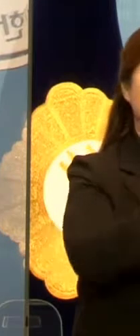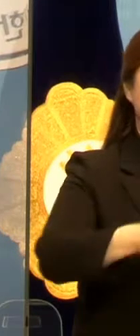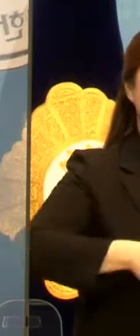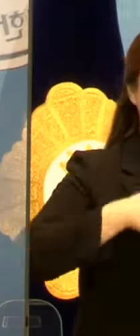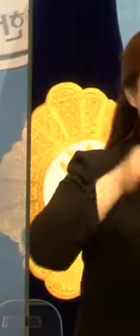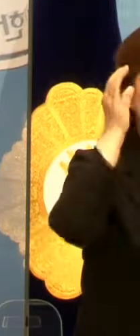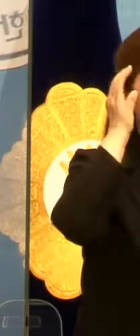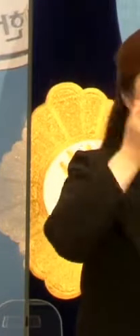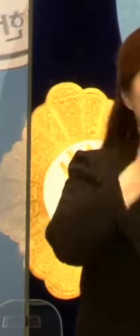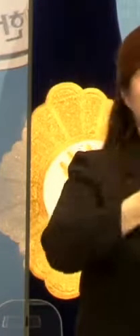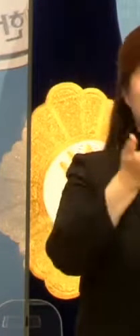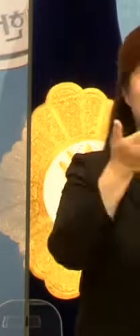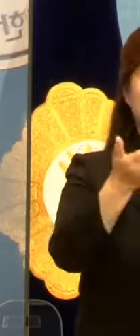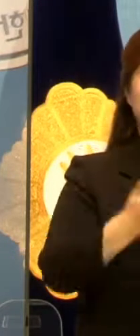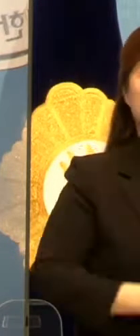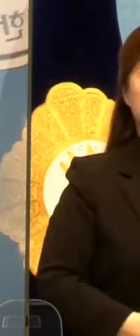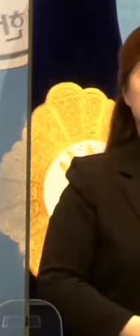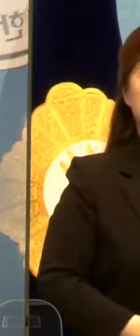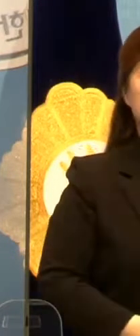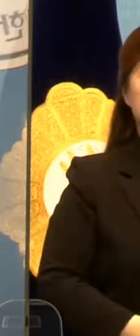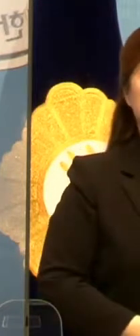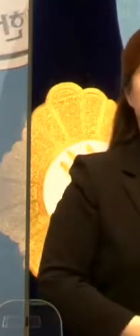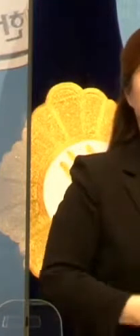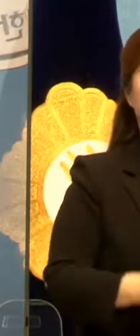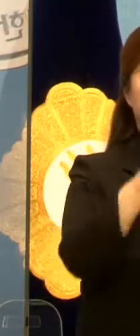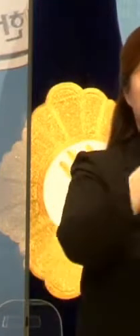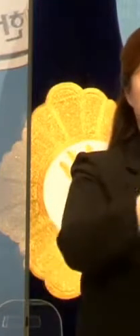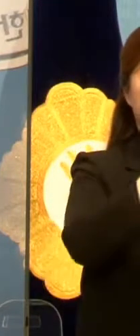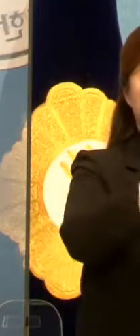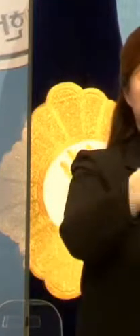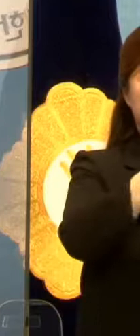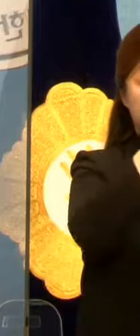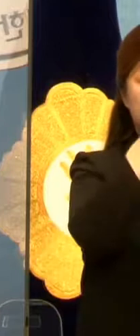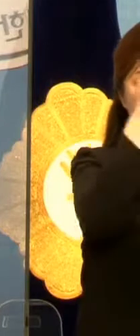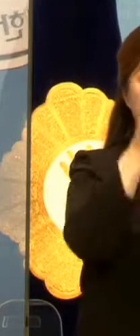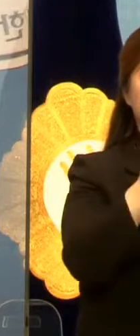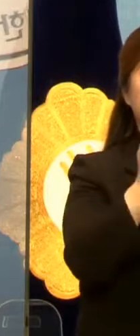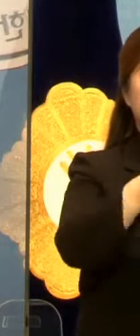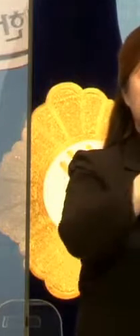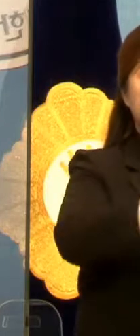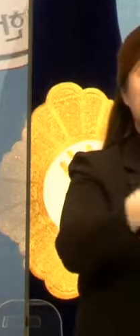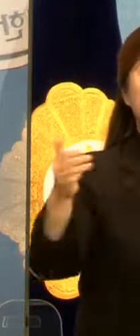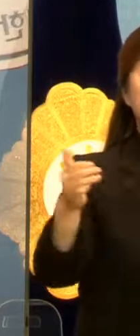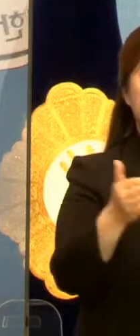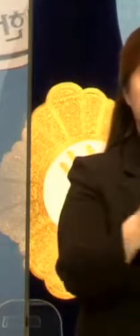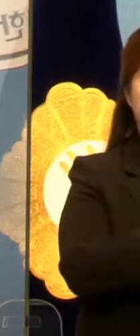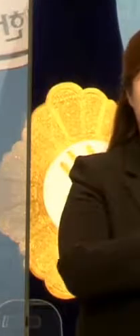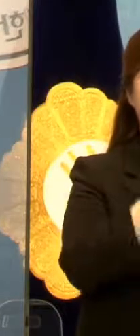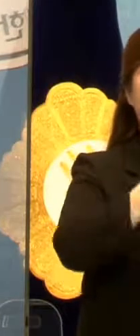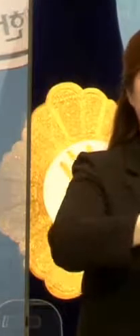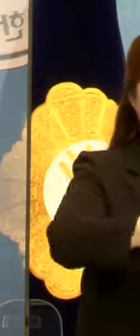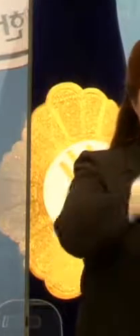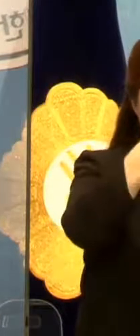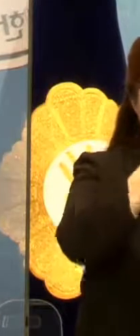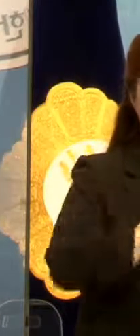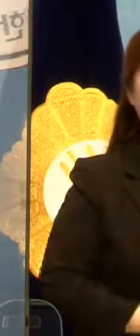따뜻한 기대를 부탁드리겠습니다 여러 미상으로 더불어 민주당 청년 tf 의 발적 기자회견을 마치겠습니다 감사합니다